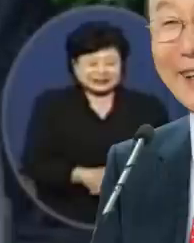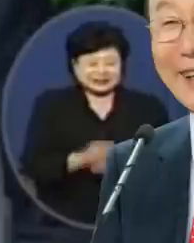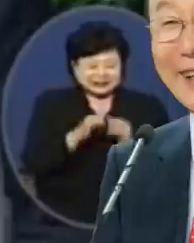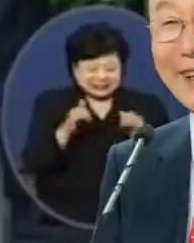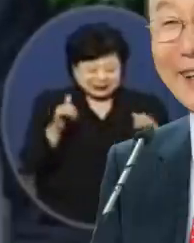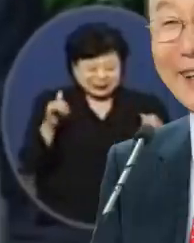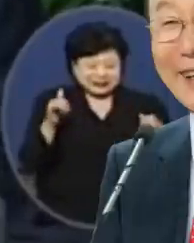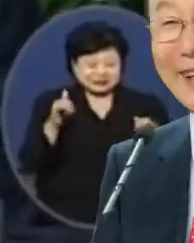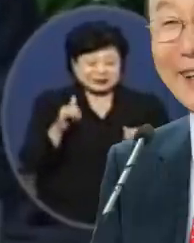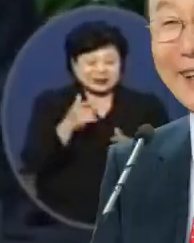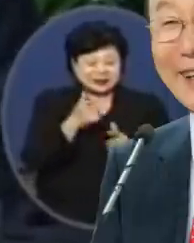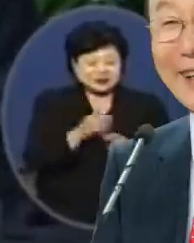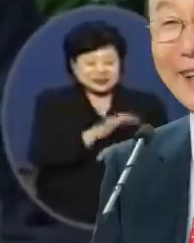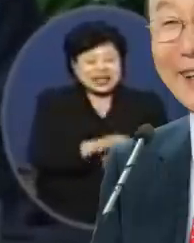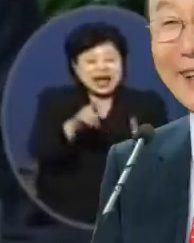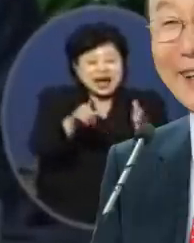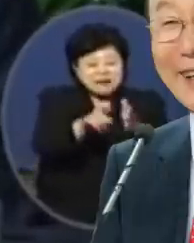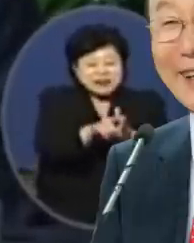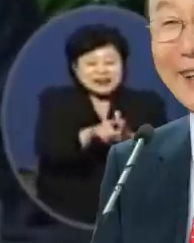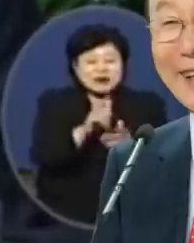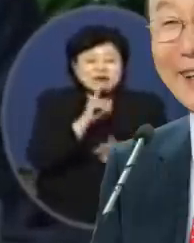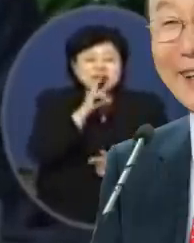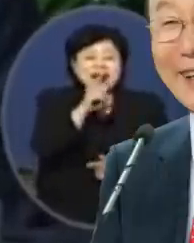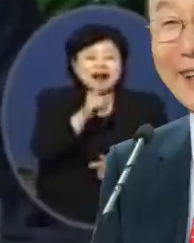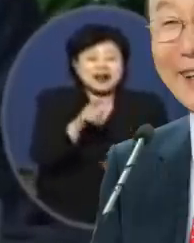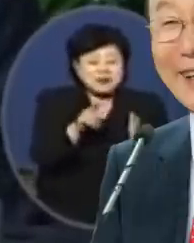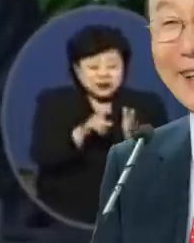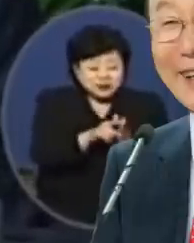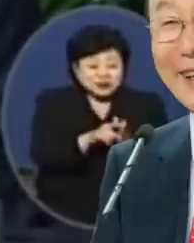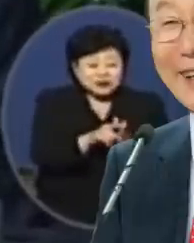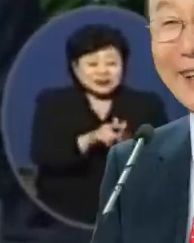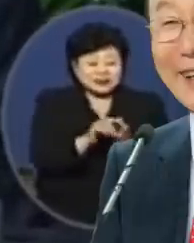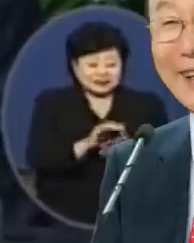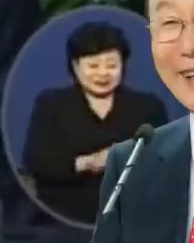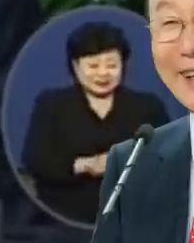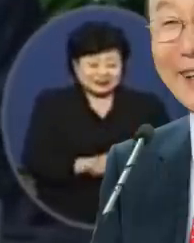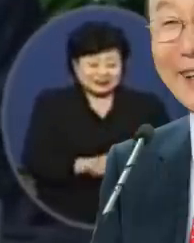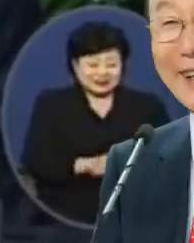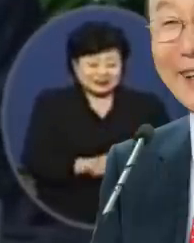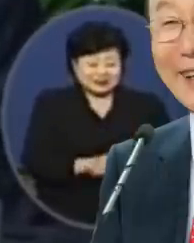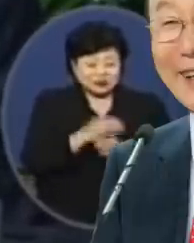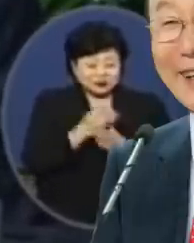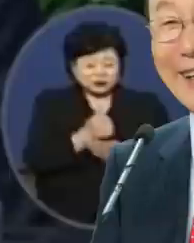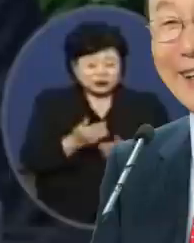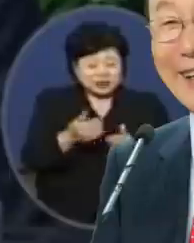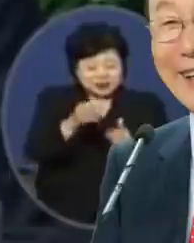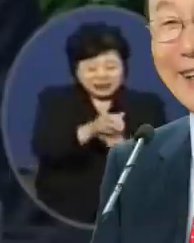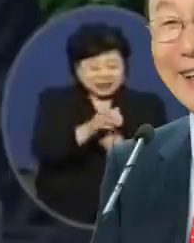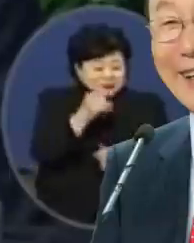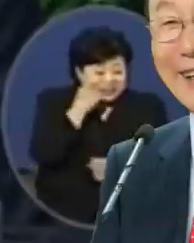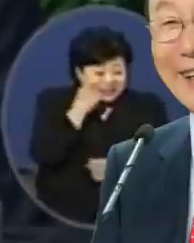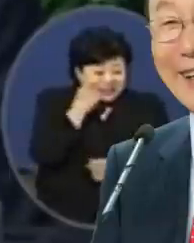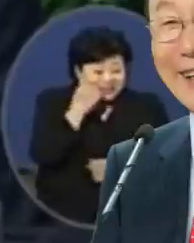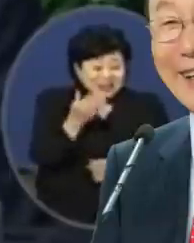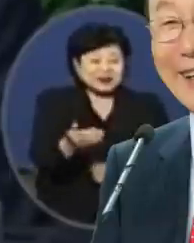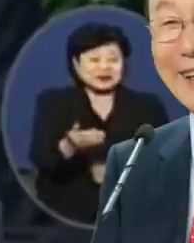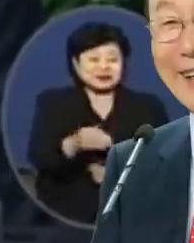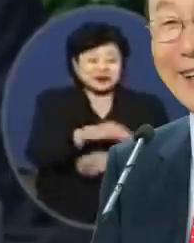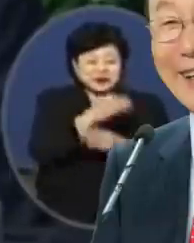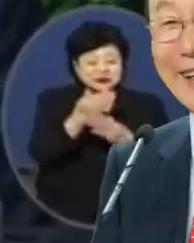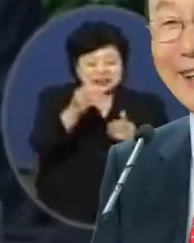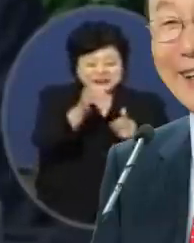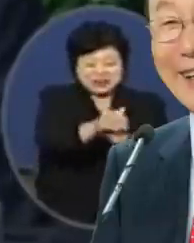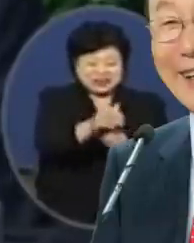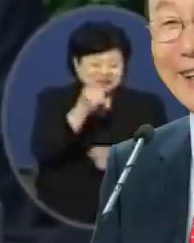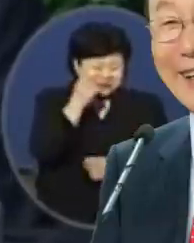사람들이 예수 잘 믿는 사람 중에 한 사람이라고 믿어주는데 그런 사람도 온전히 주님께 못 맡기는데 여러분도